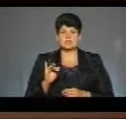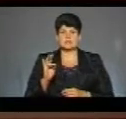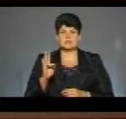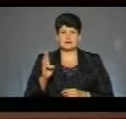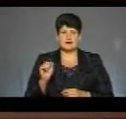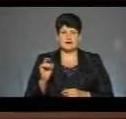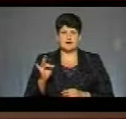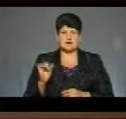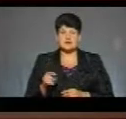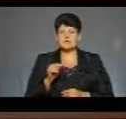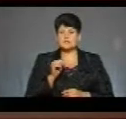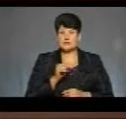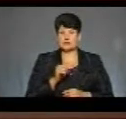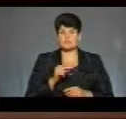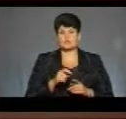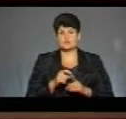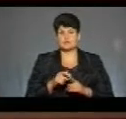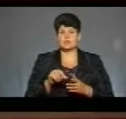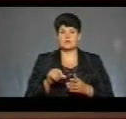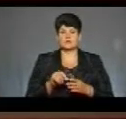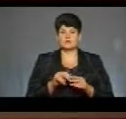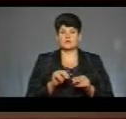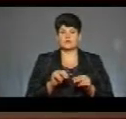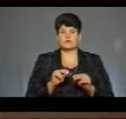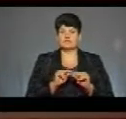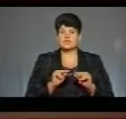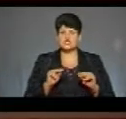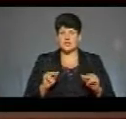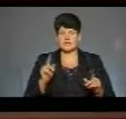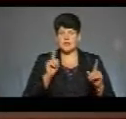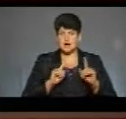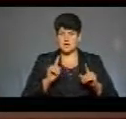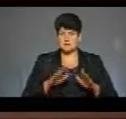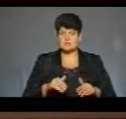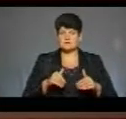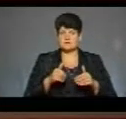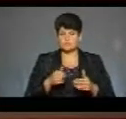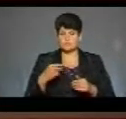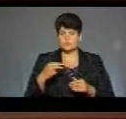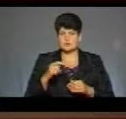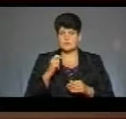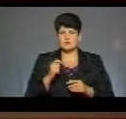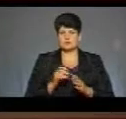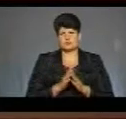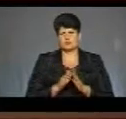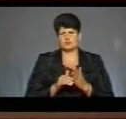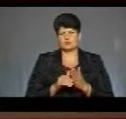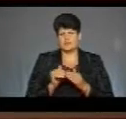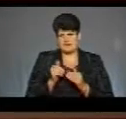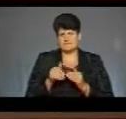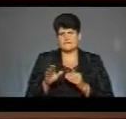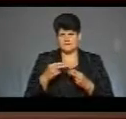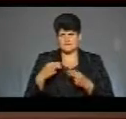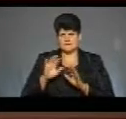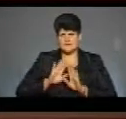його словами, члени вченої ради університету звернулися до президента України з проханням посприяти у відчуженні цієї земельної